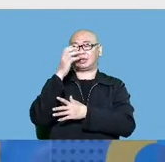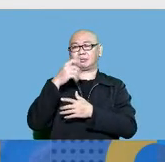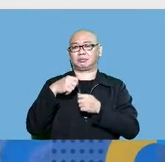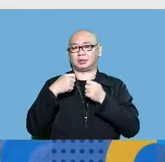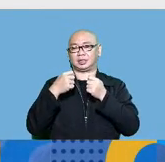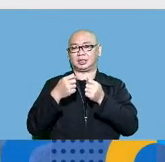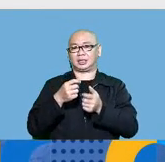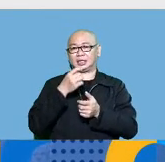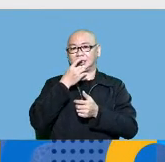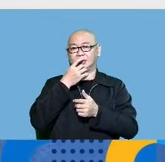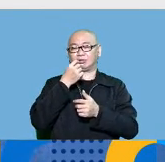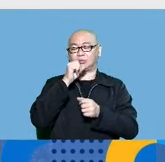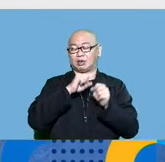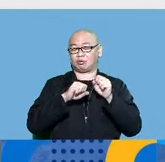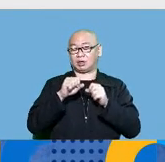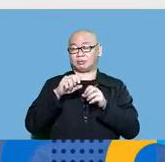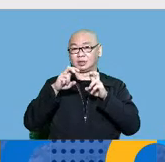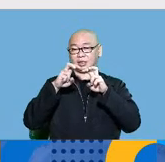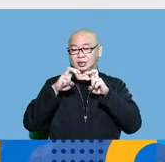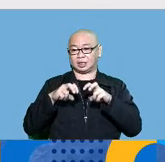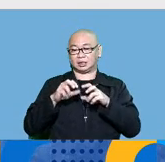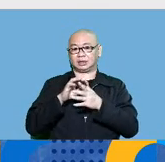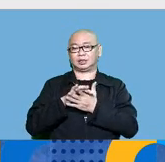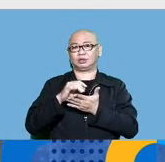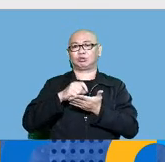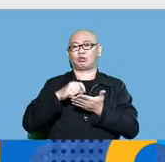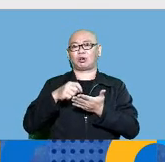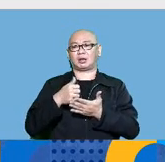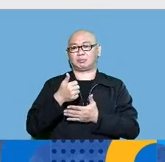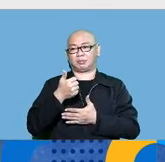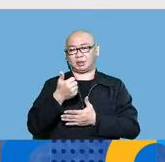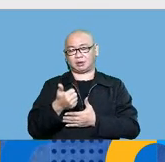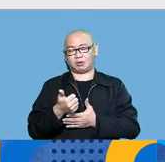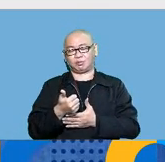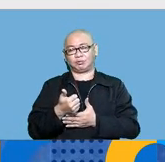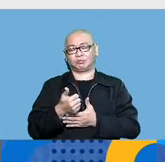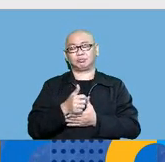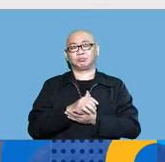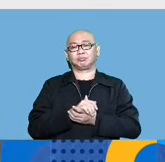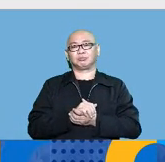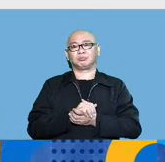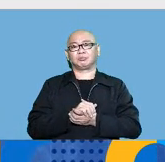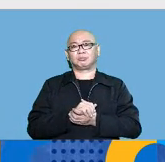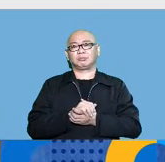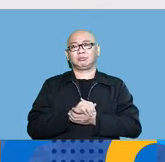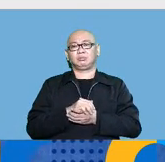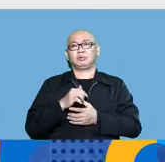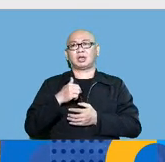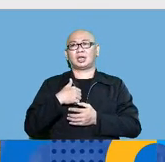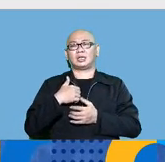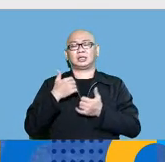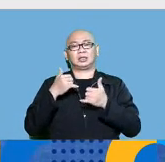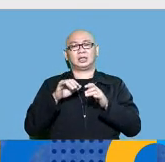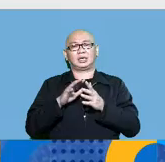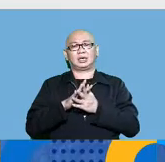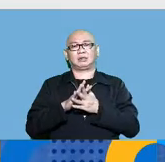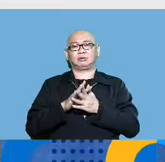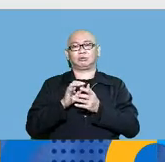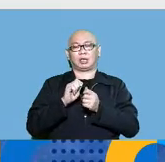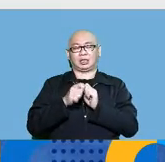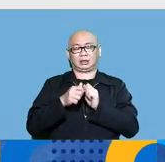untuk melakukan penelitian di sekolah beliau pada saat saya menyelesaikan disertasi